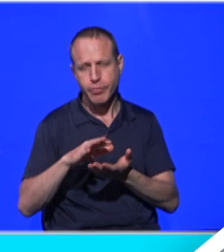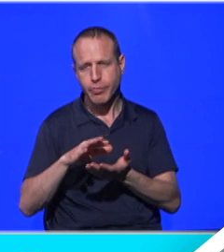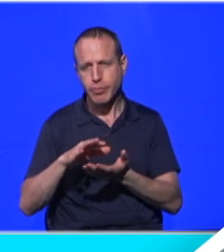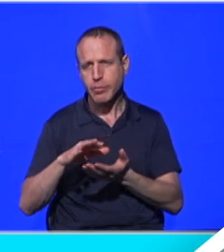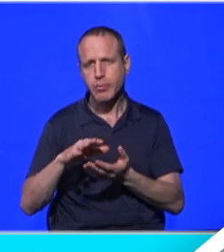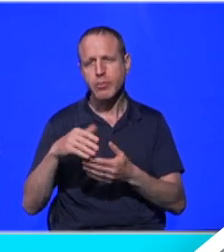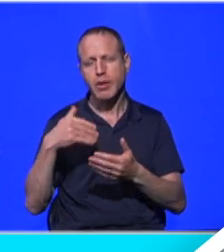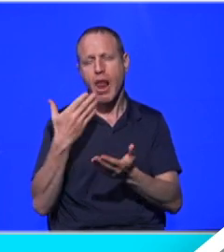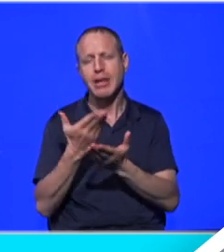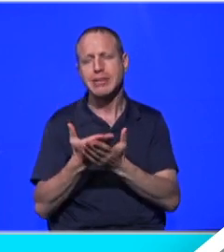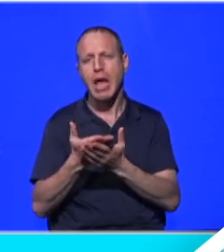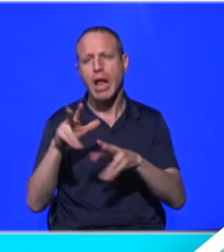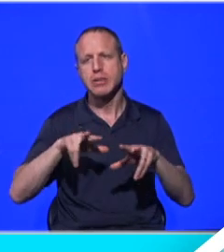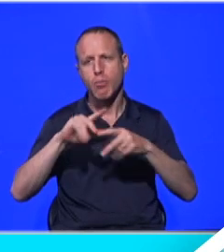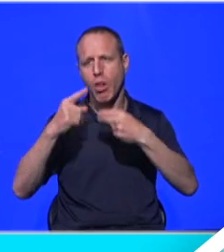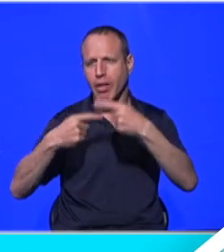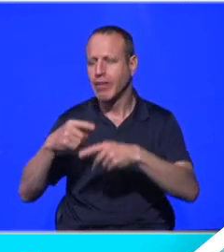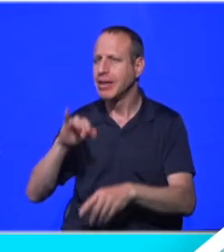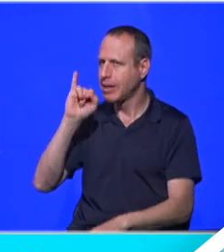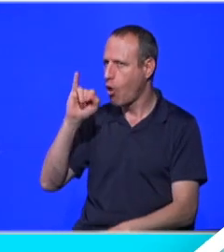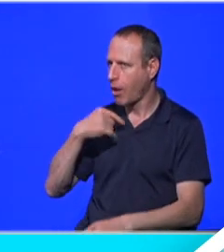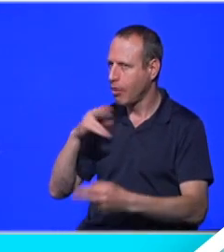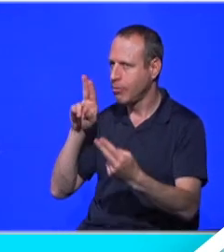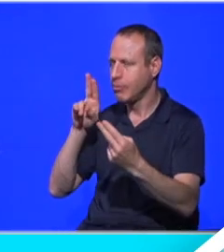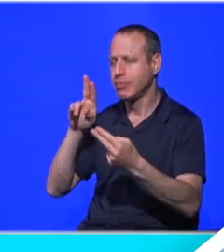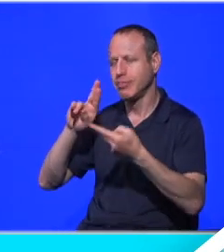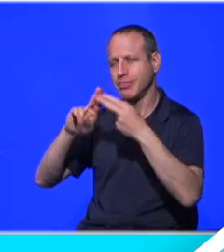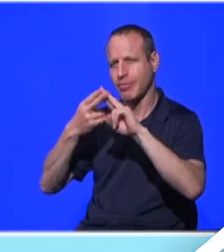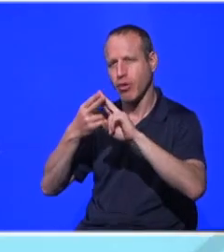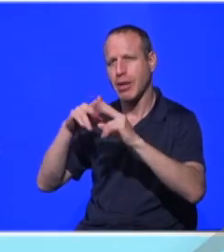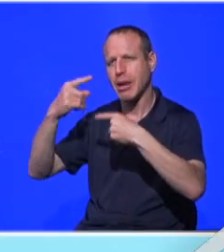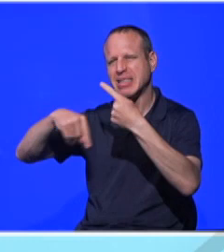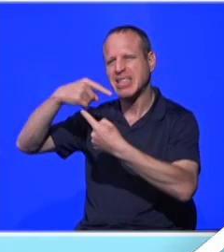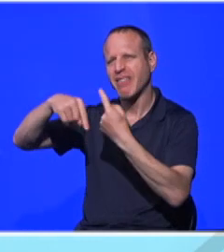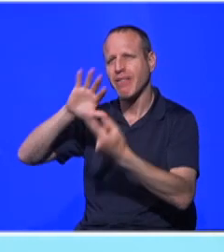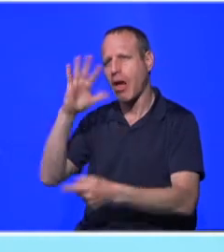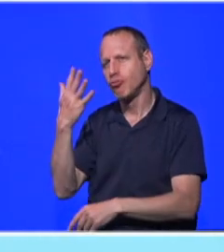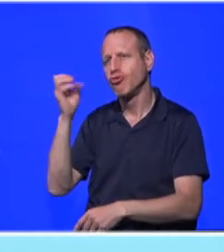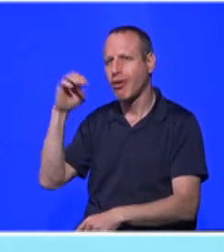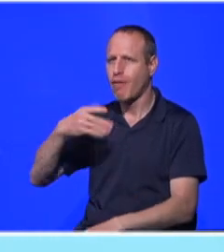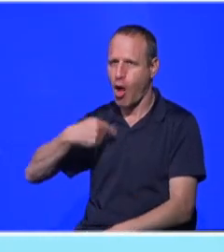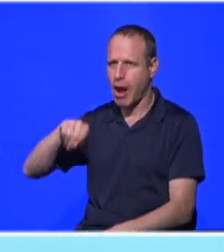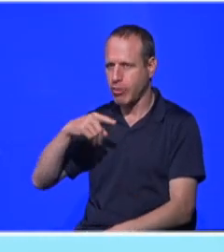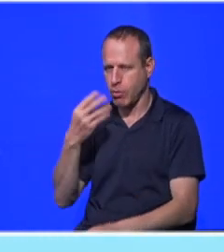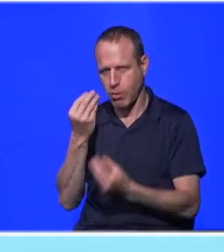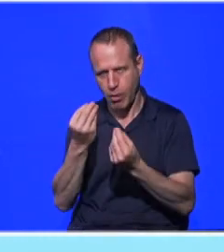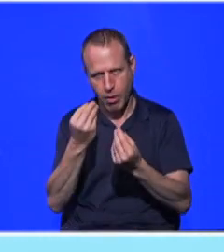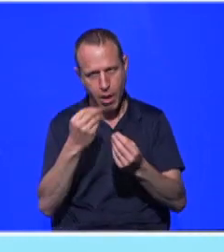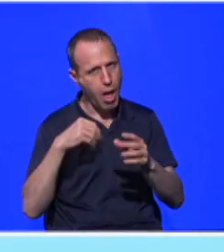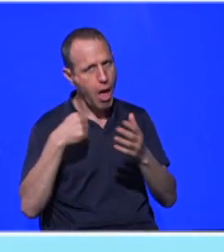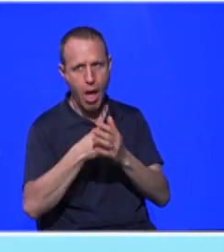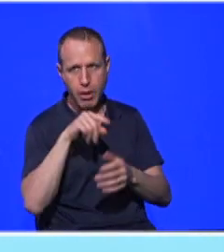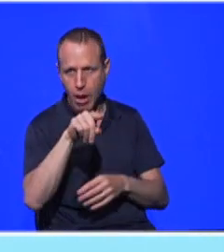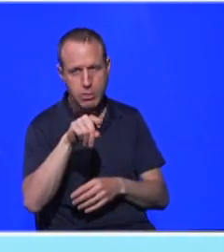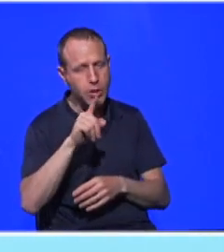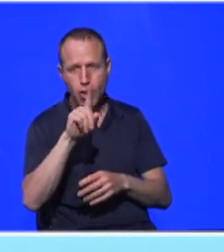הציבור אלטרנטיבה. ירון, אז אנחנו נתראה בסבב החמישי שיבוא עלינו כנראה. רגע, ועד אז את לא